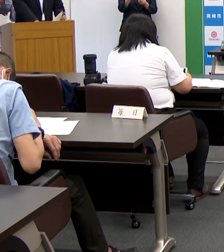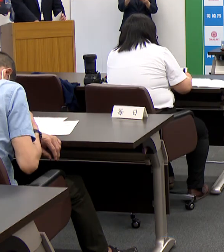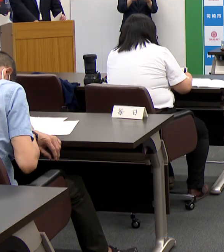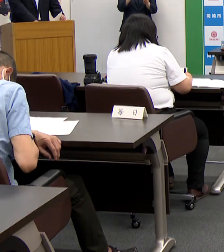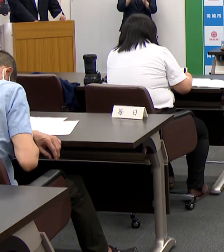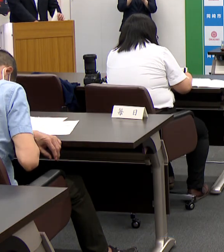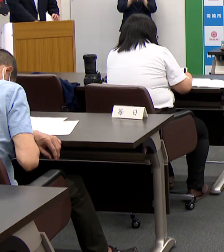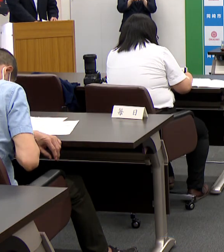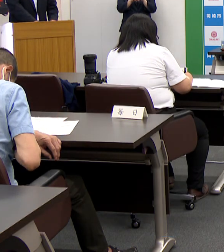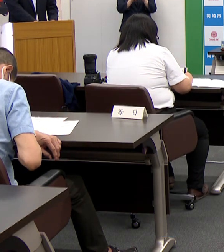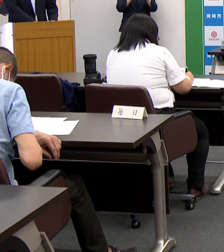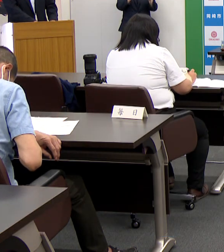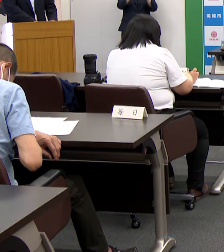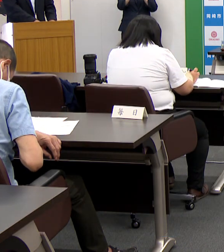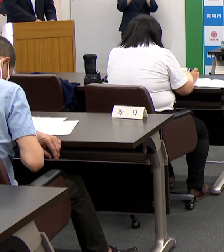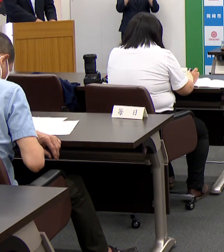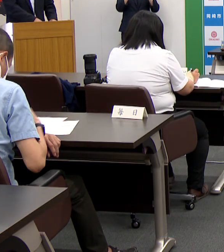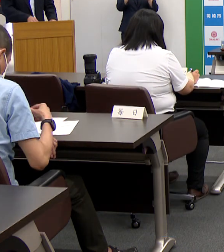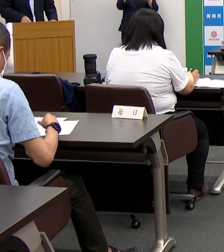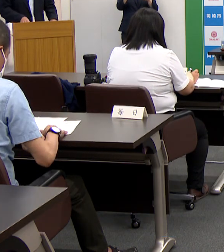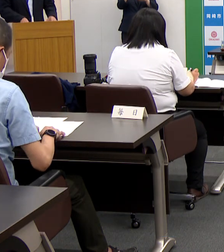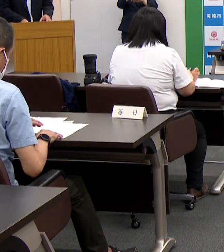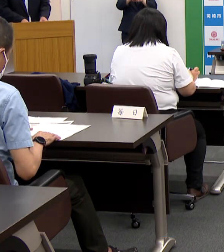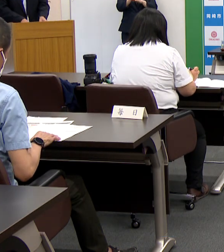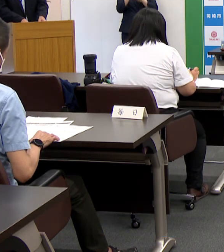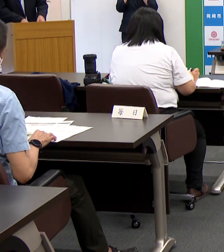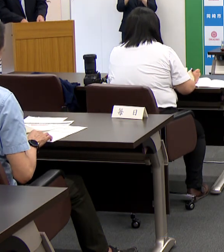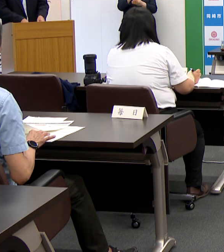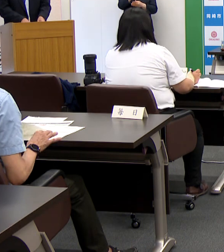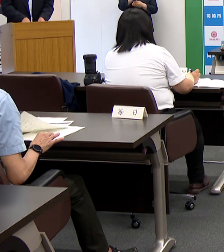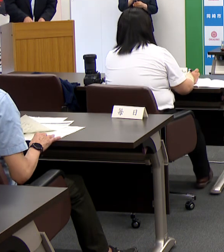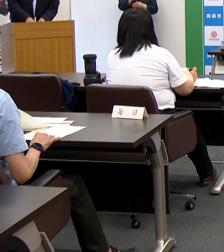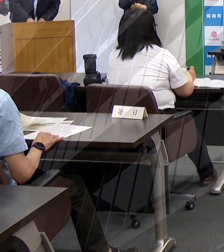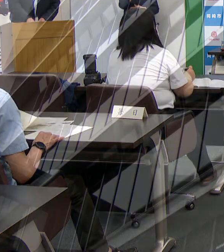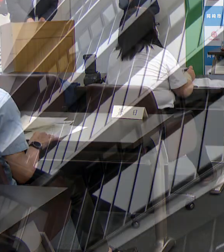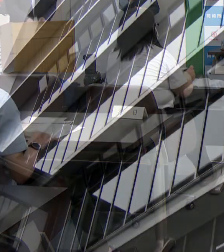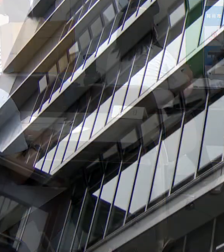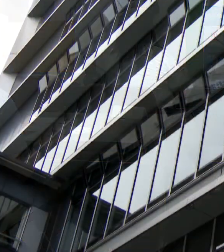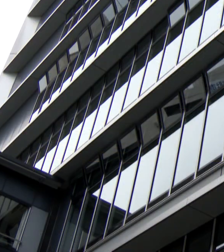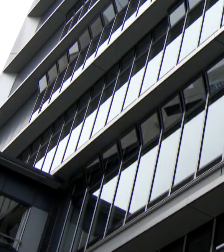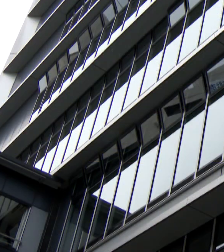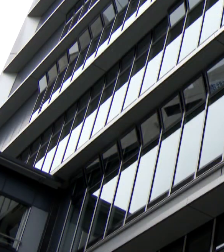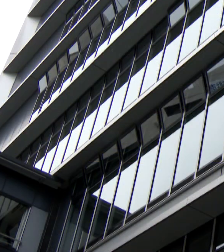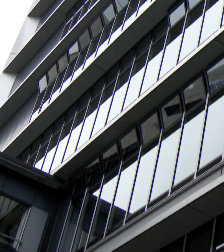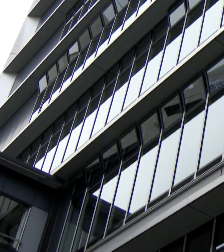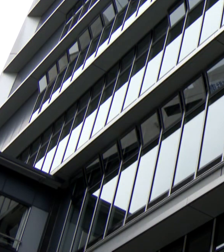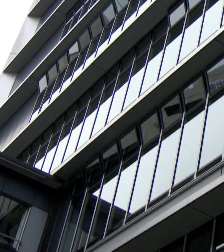デジタル推進課の方へご提案いただければと思います。